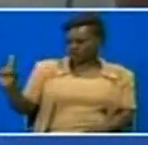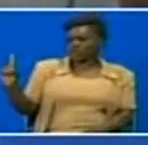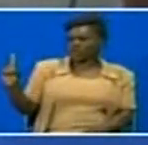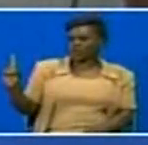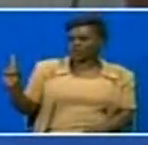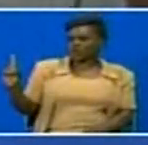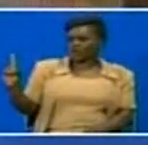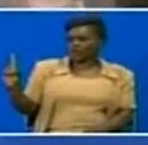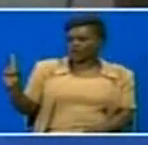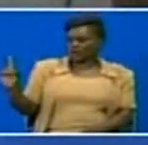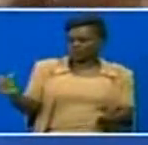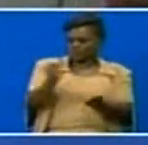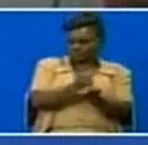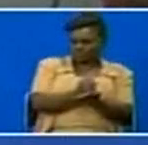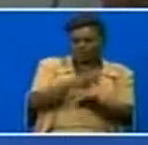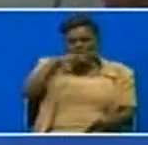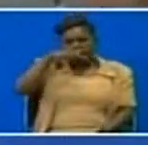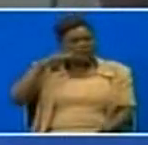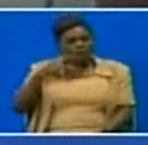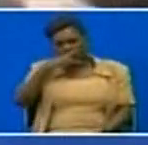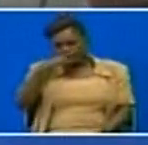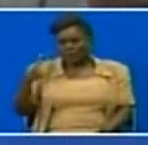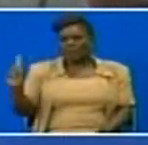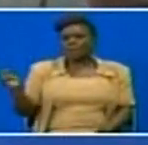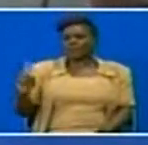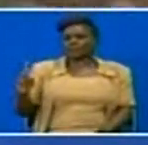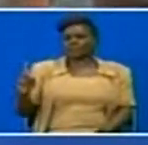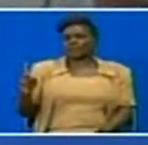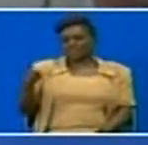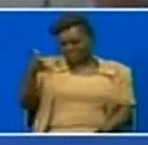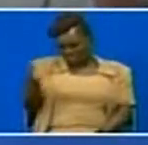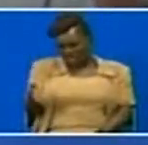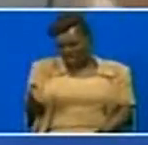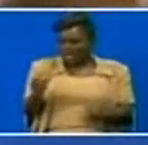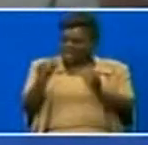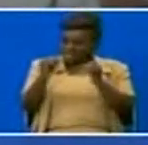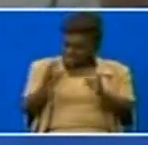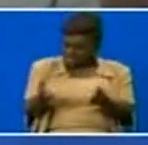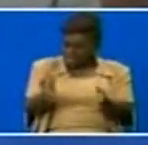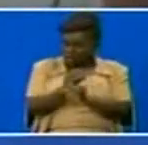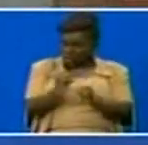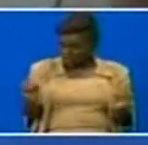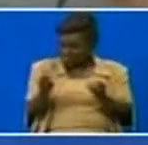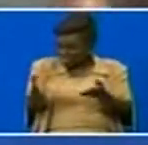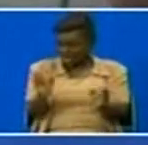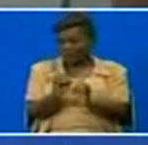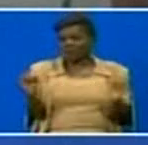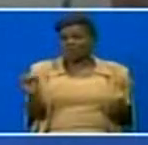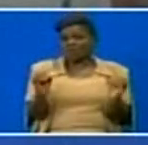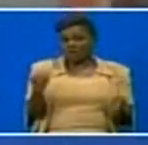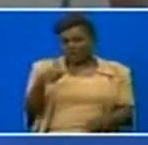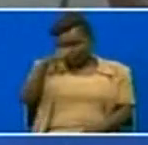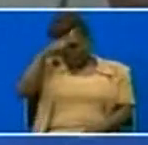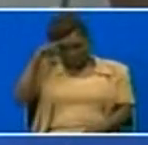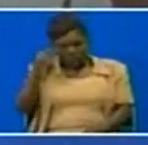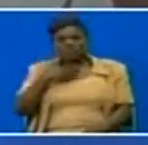Kama CORD itaweka Kalonzo Musyoka kama presidential candidate, hapo ndio tutasimama. Kama wamweki, sisi hatutasimama na wao, kwa sababu